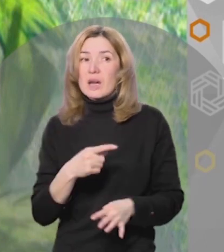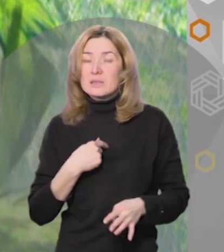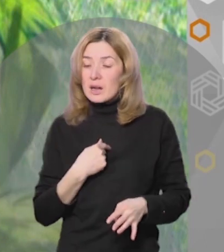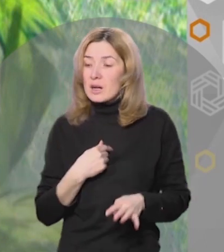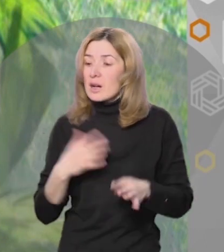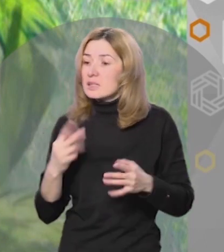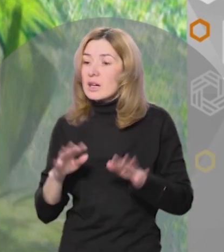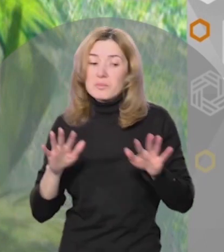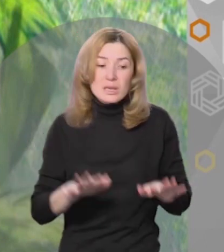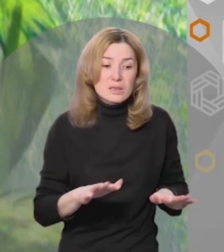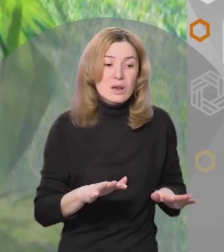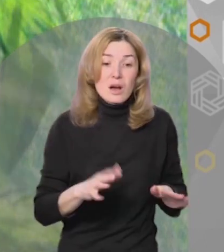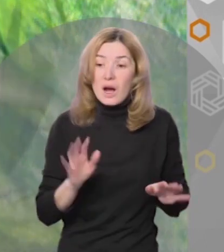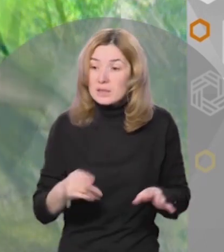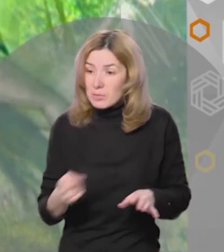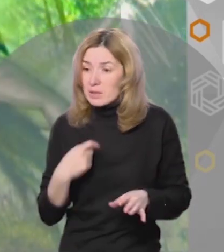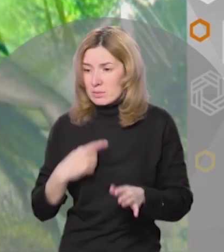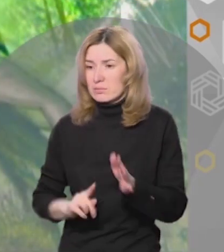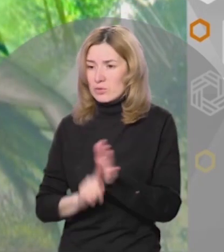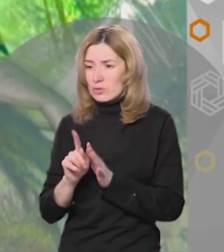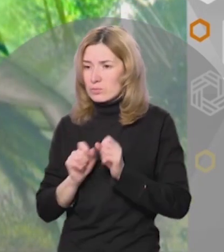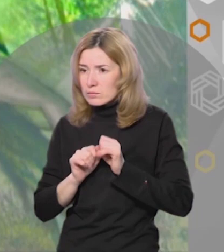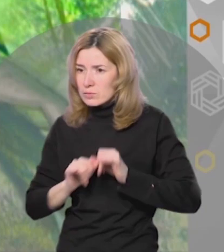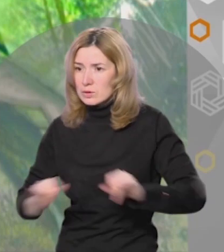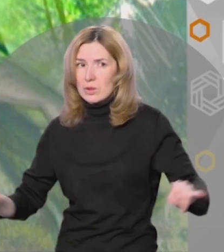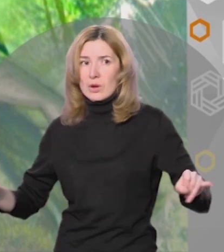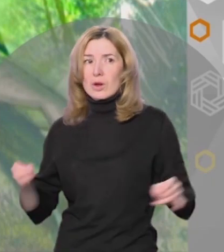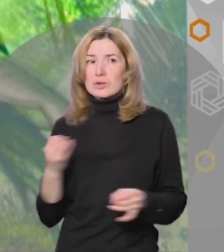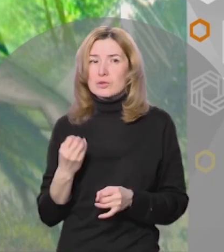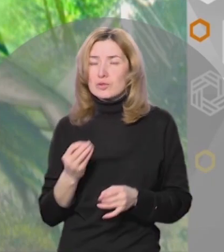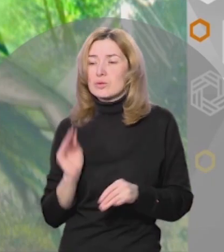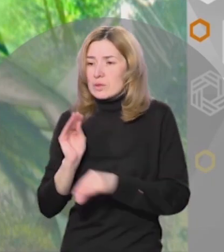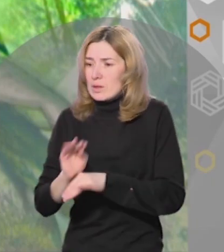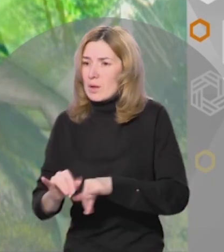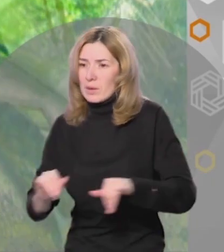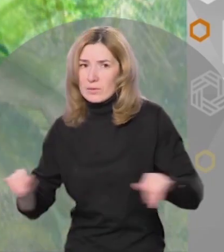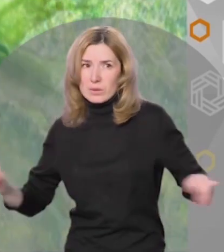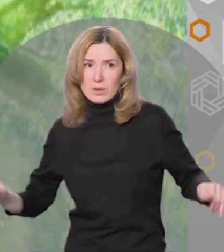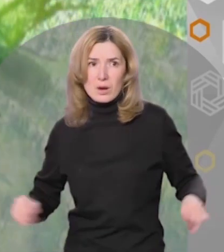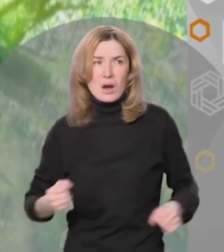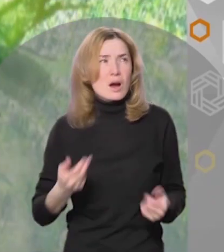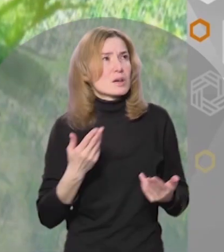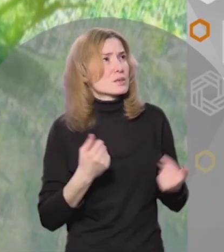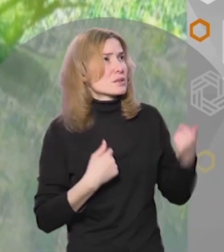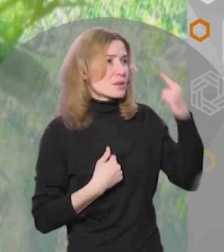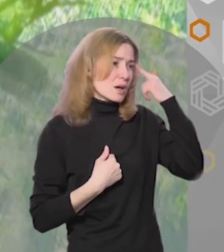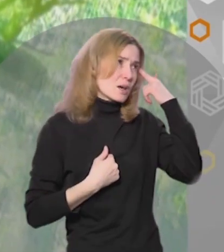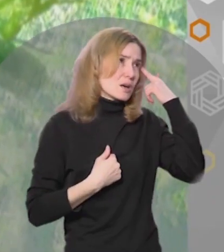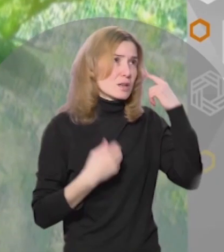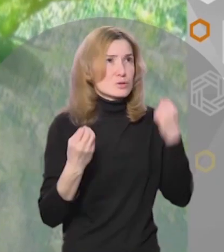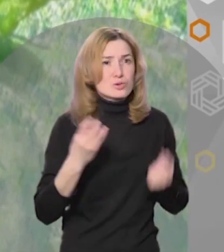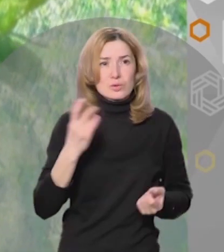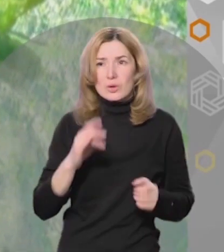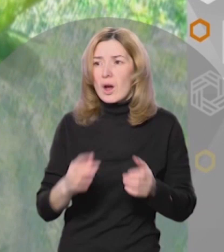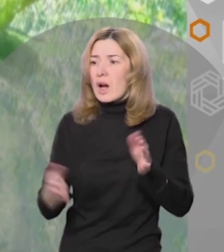место, там вырастет бурьян. Что-то я еще забыла. Ах, да! Еще